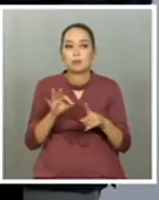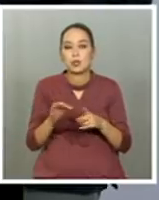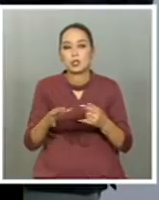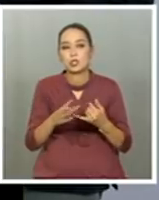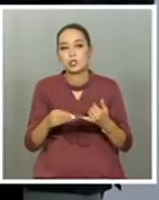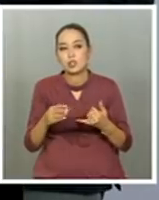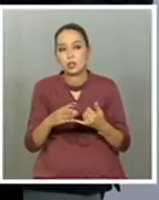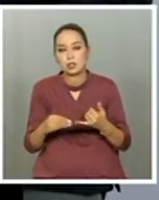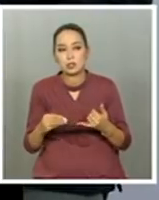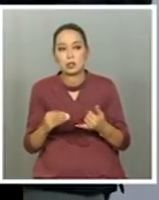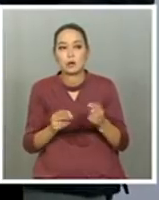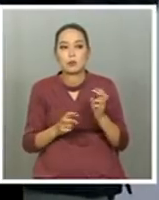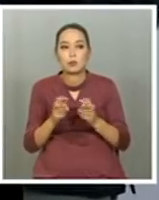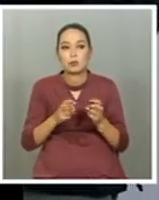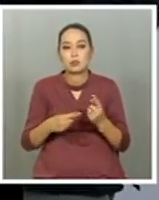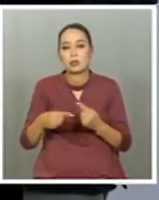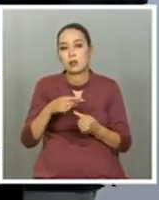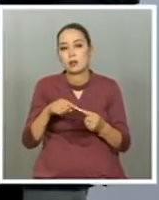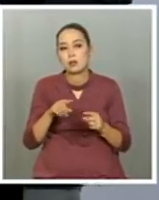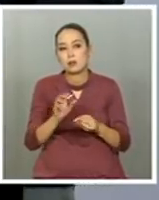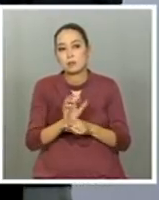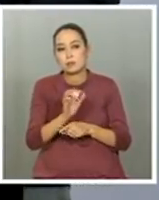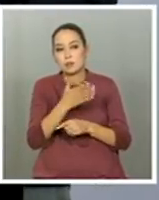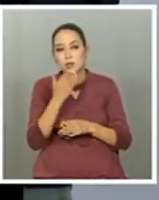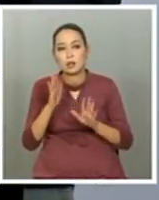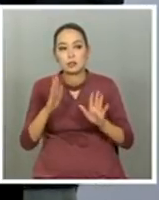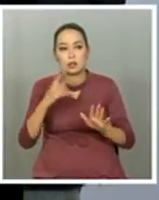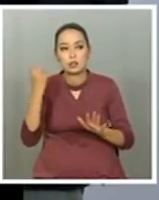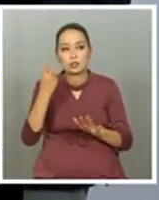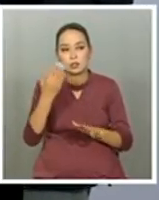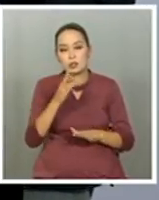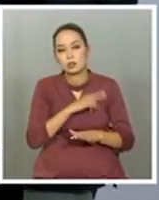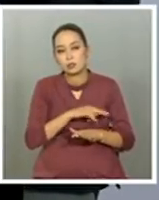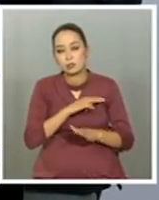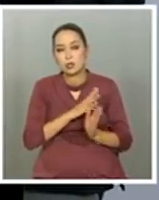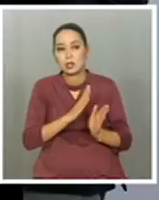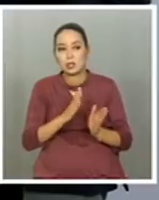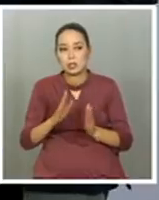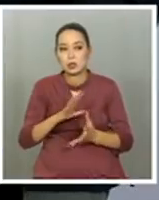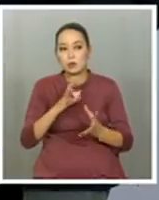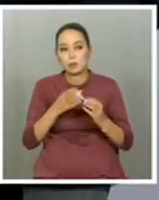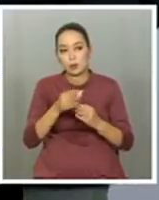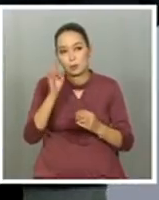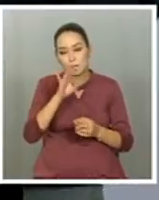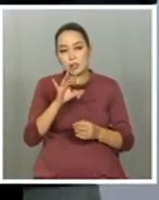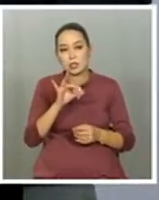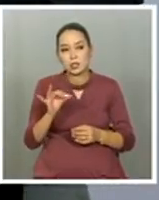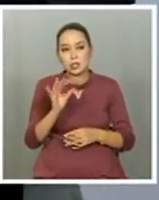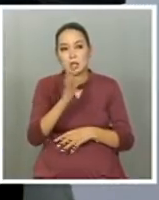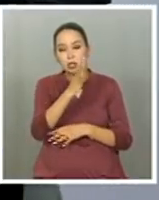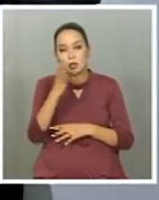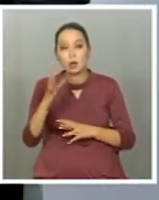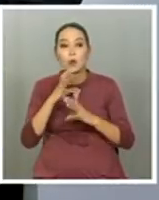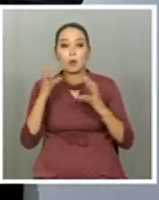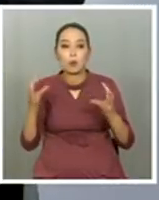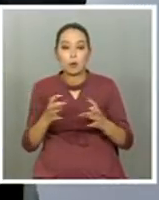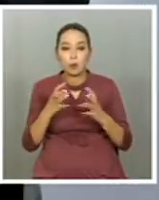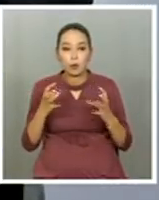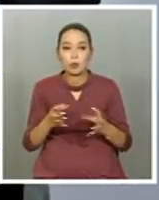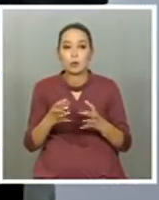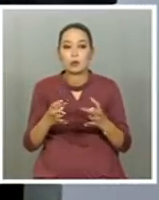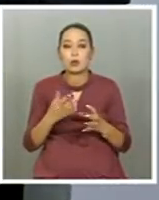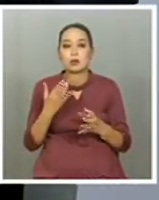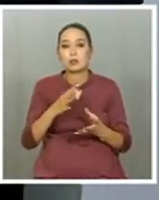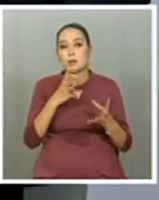жерді өндірістік айналымнан шығармай-ақ, тек шаруашылық жұмыстарын реттей отырып, популяция мен ландшафтарды қорғау. Қорықтармен